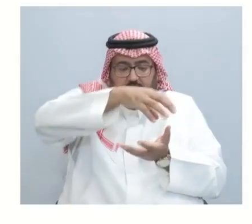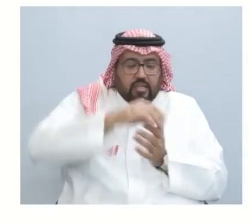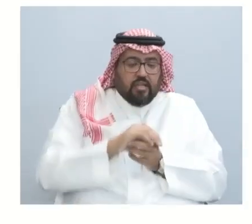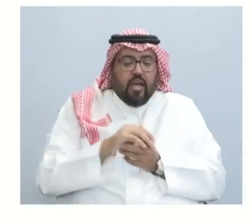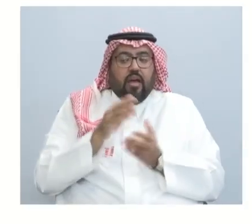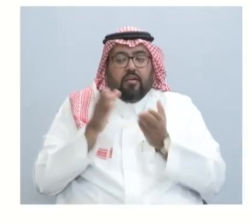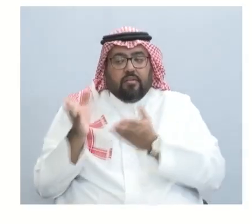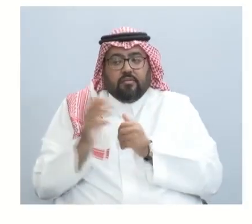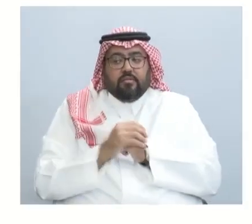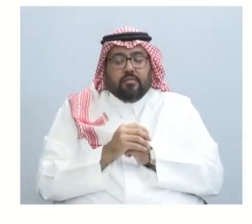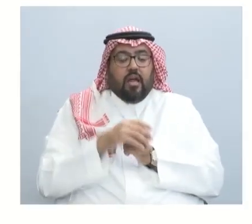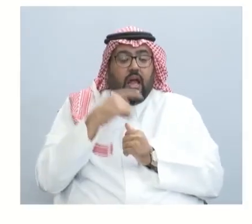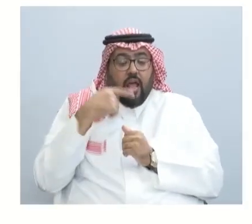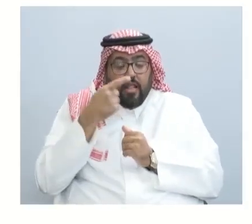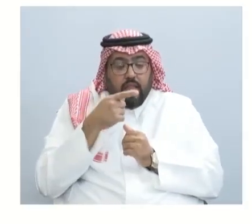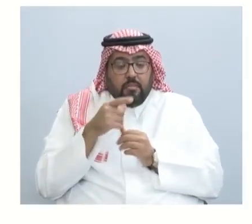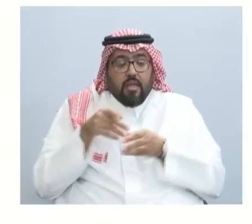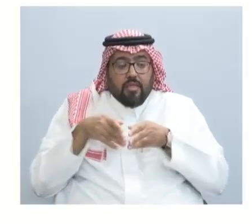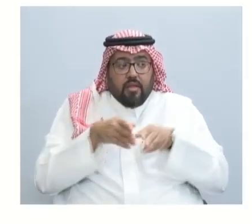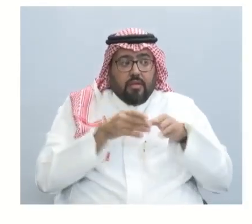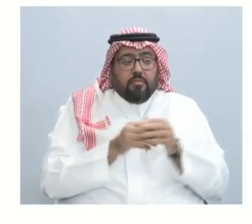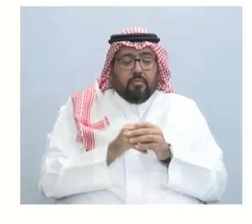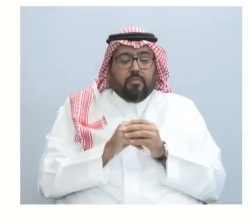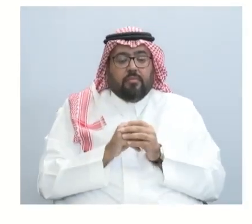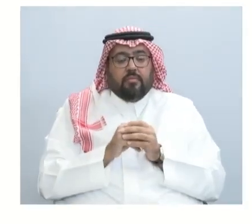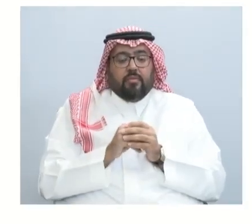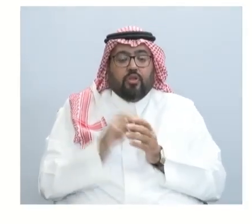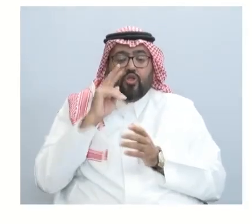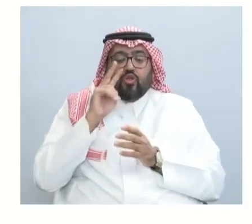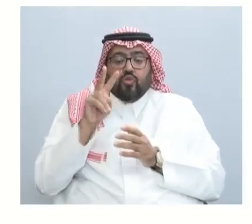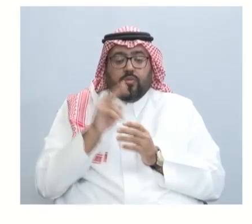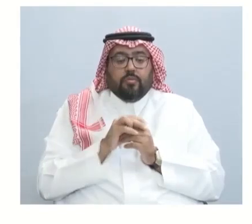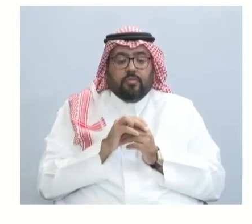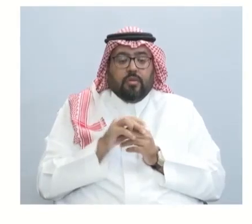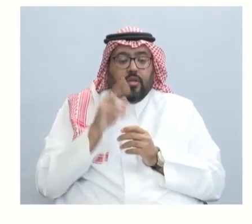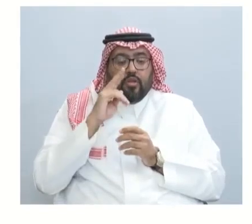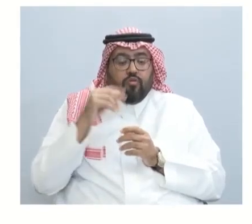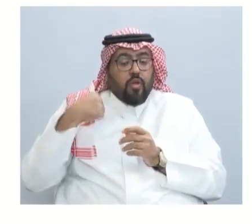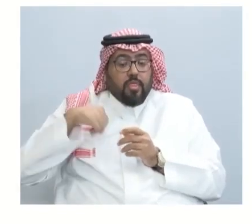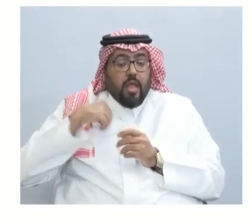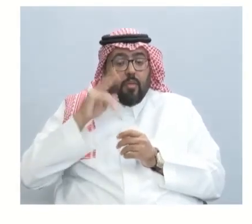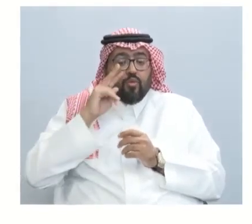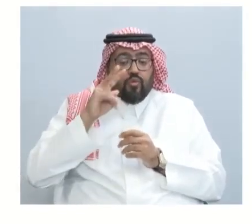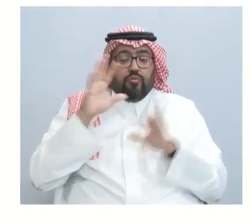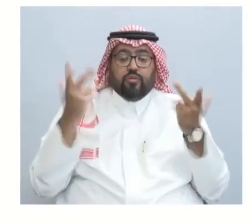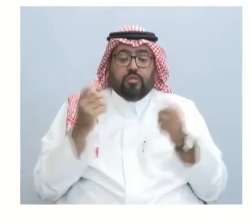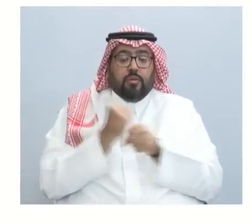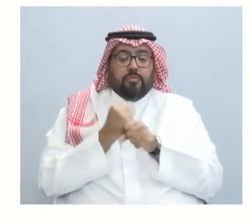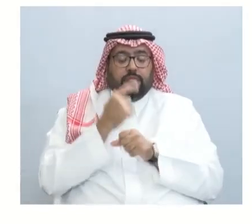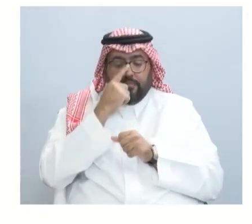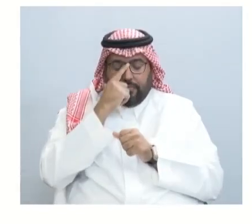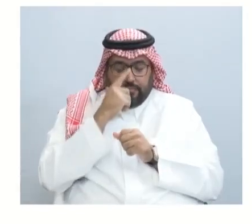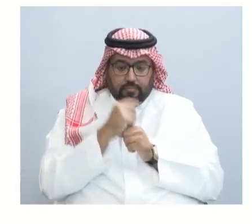سنتطرق للحديث يعني هذه الطرق بايجاز شاهد معي هذا الطالب عزيزي الطالب وعزيزتي الطالبه